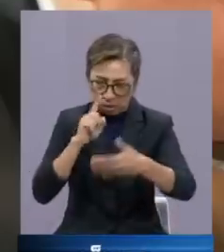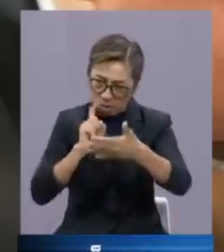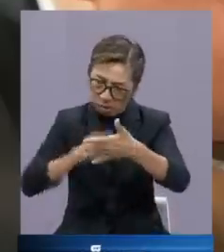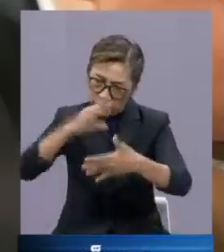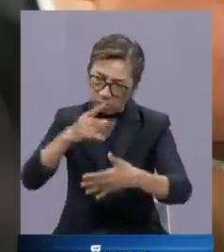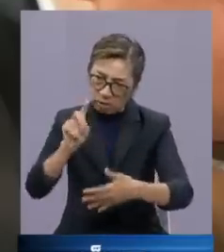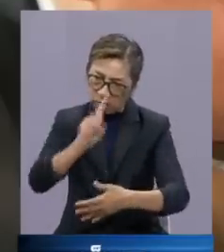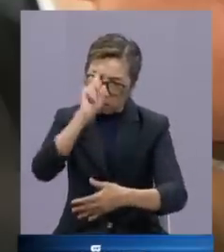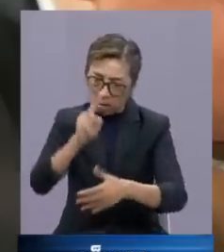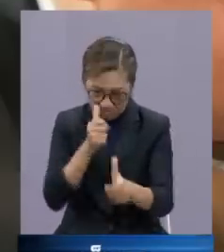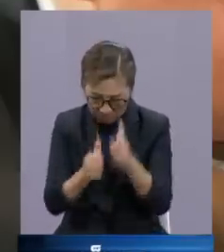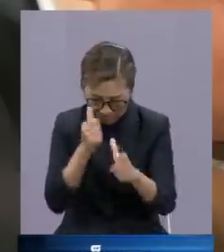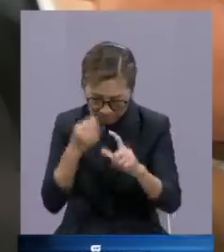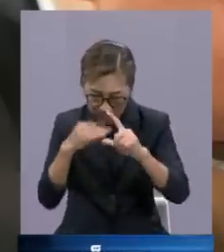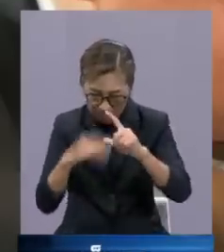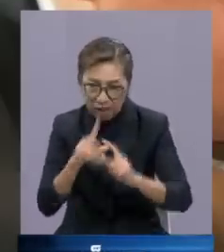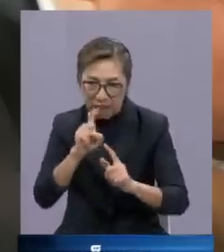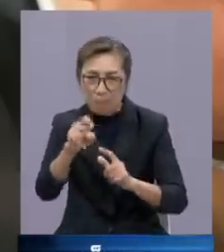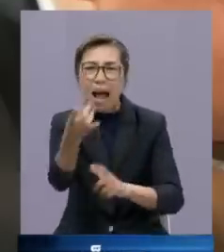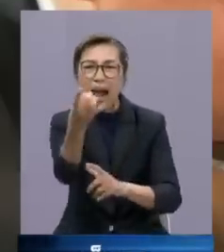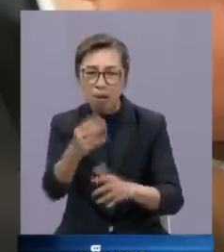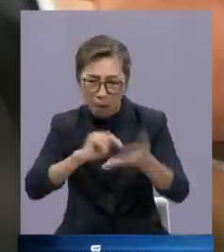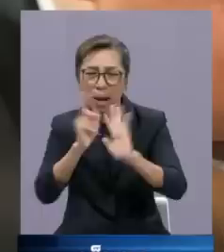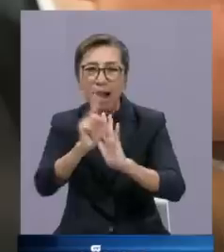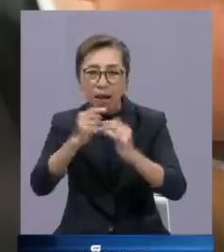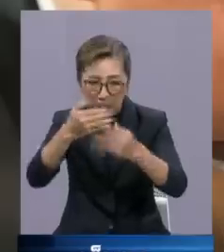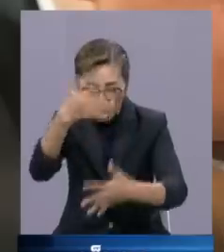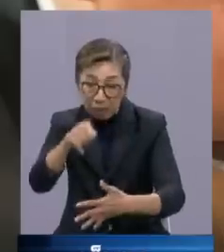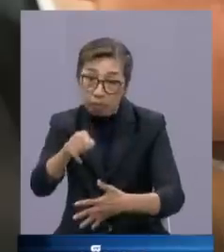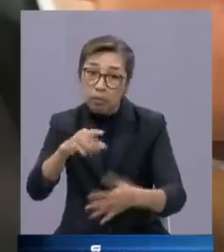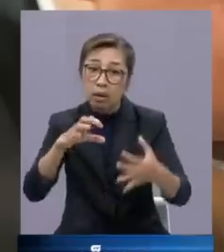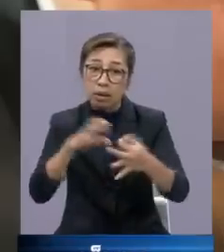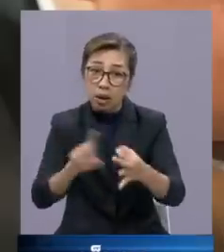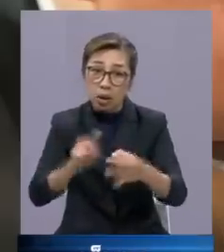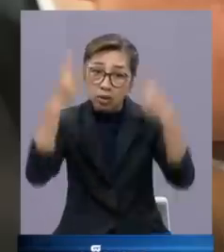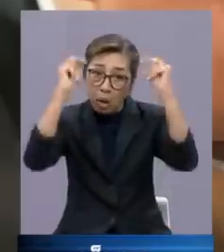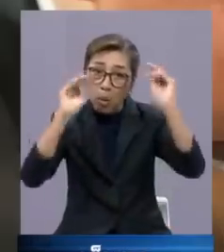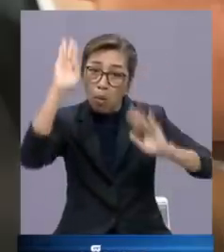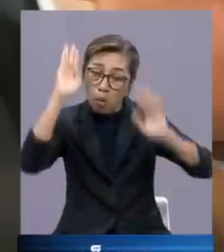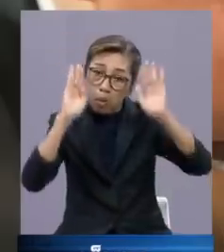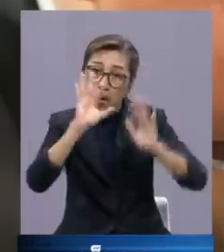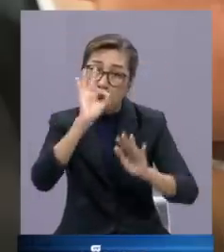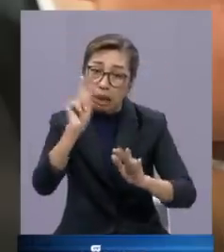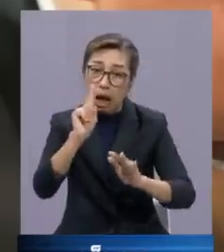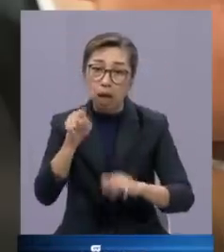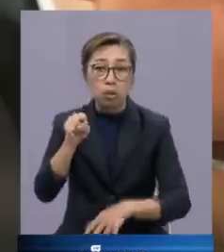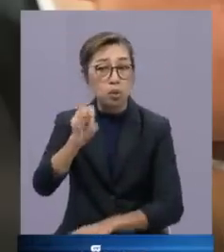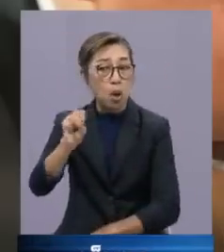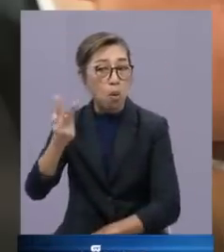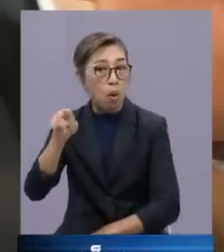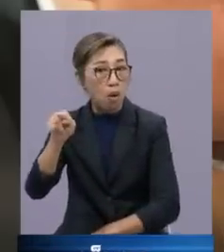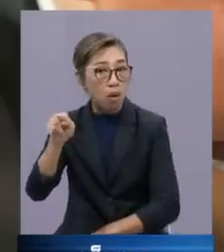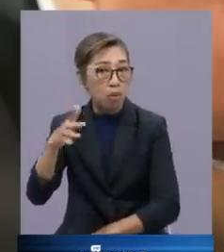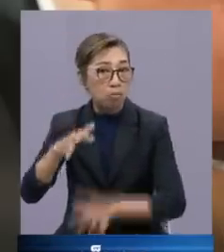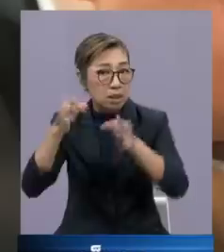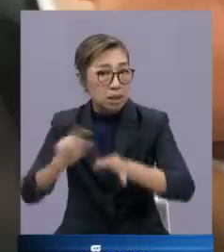เลยบอกหมายถึงอะไร ครับจะเป็นในส่วนของการโหวตเลือกนายกที่ในมุมของสว.หรือเปล่าหรือว่าทิศ